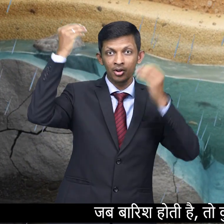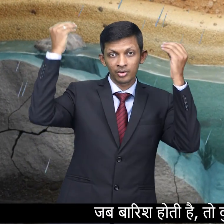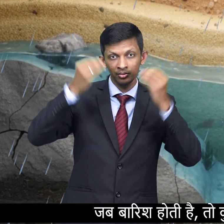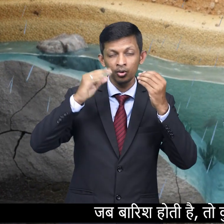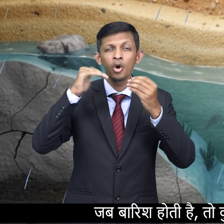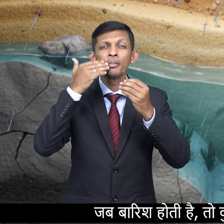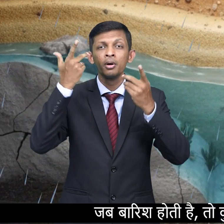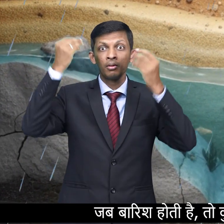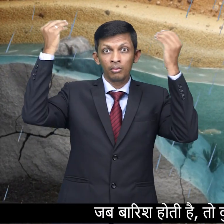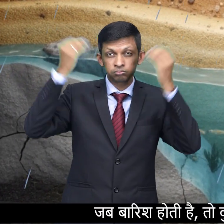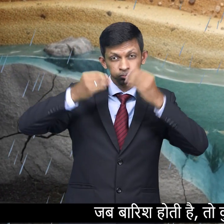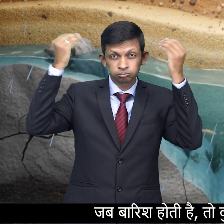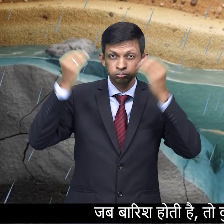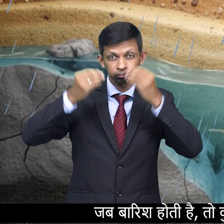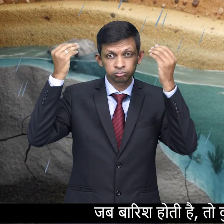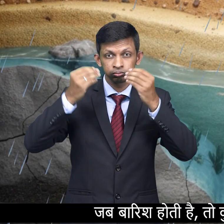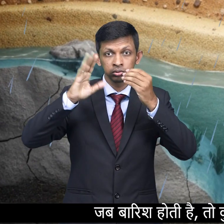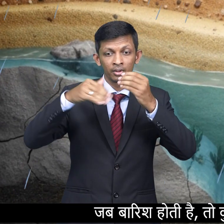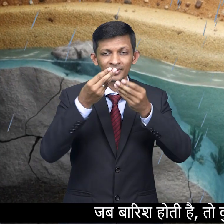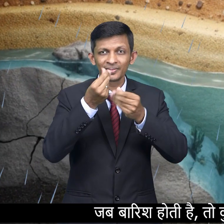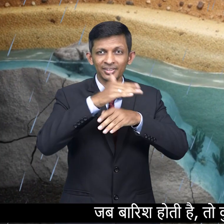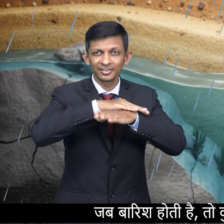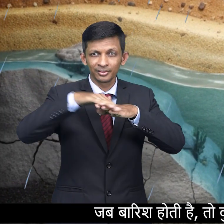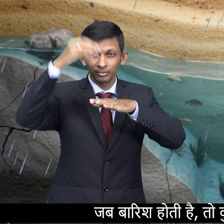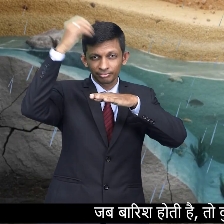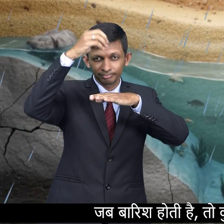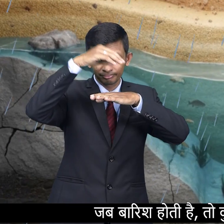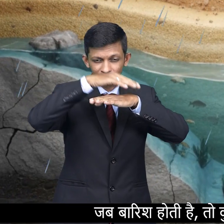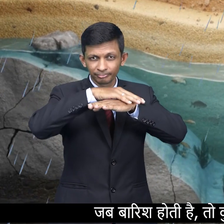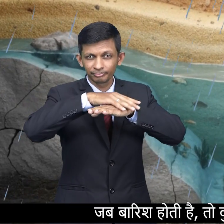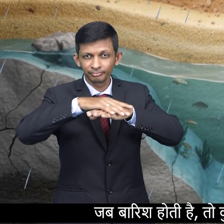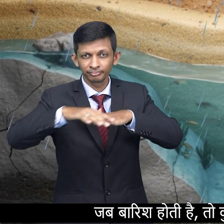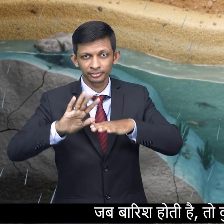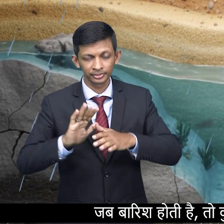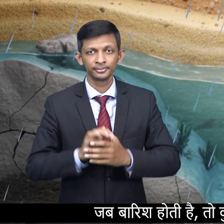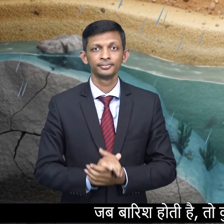जब बारिश होती है तो कुछ बारिश का पानी मिट्टी में चला जाता है।